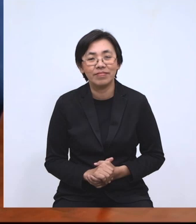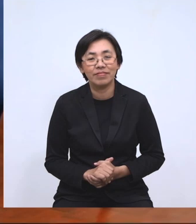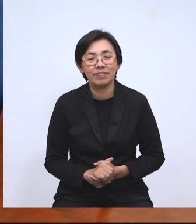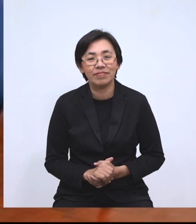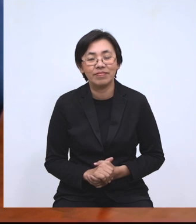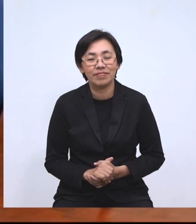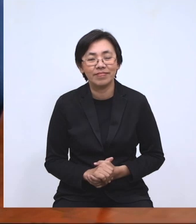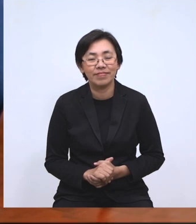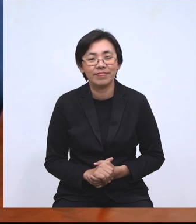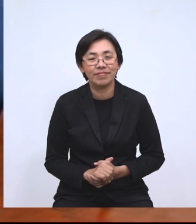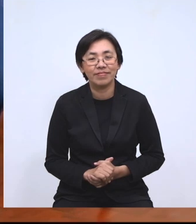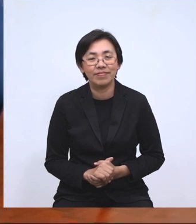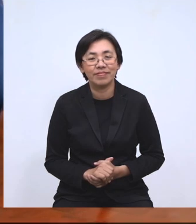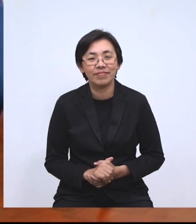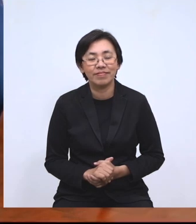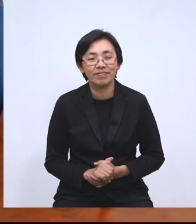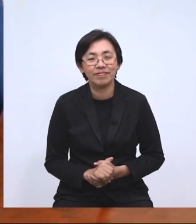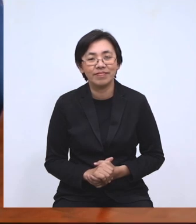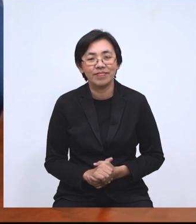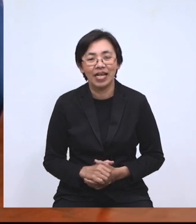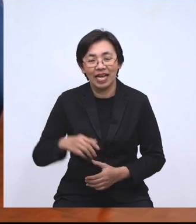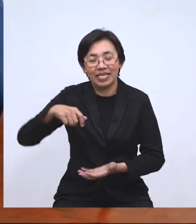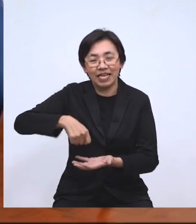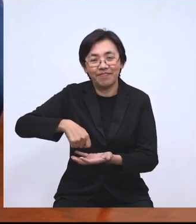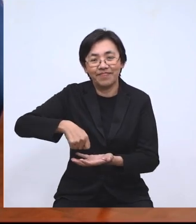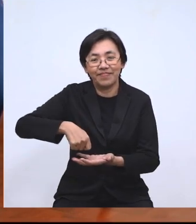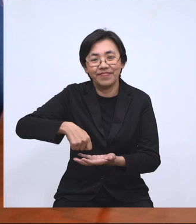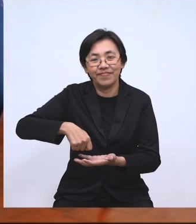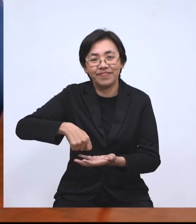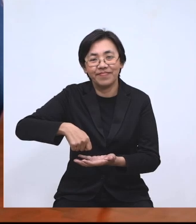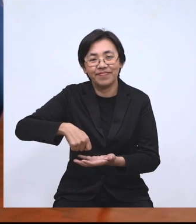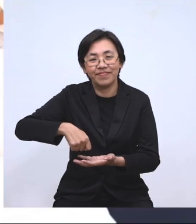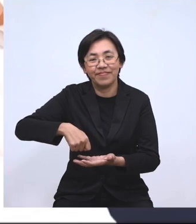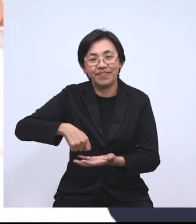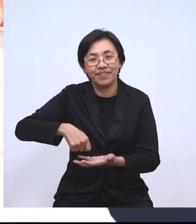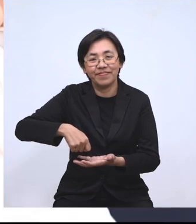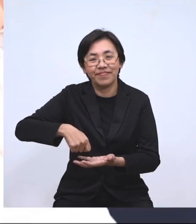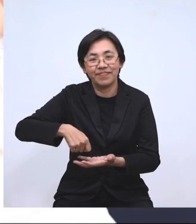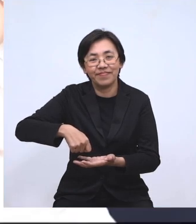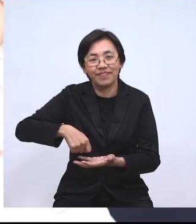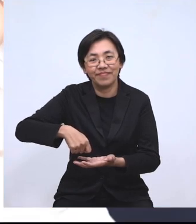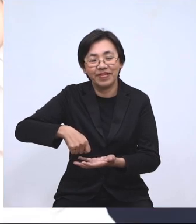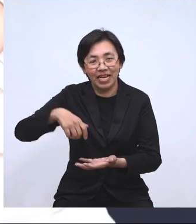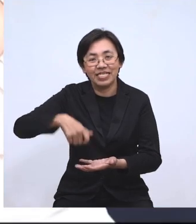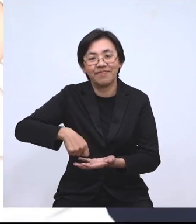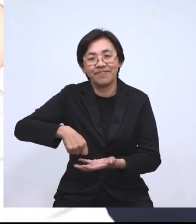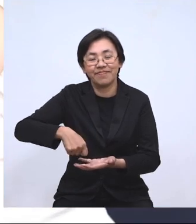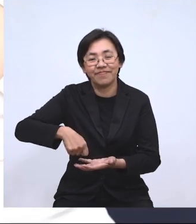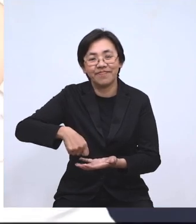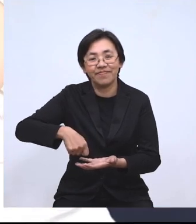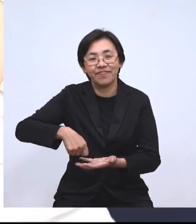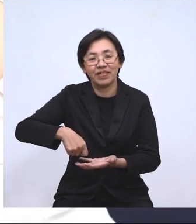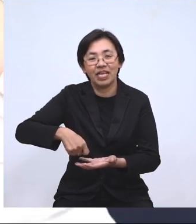ครูแอมให้กำลังใจอยู่ครูแอมให้กำลังใจอย ู่จับช้อนให้ถูกวิธีจับอย่างนี้ จับช้อนครับ จับ จับ